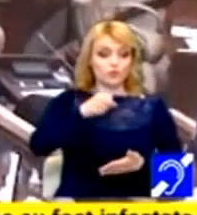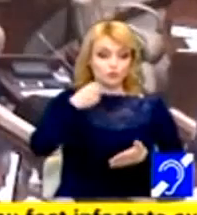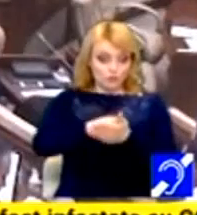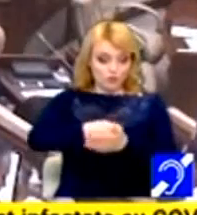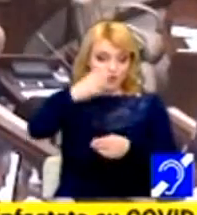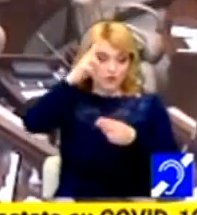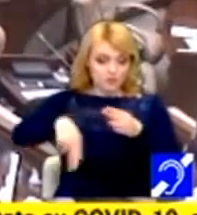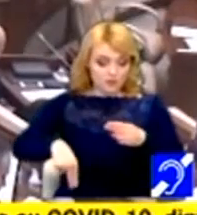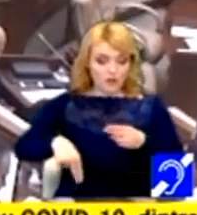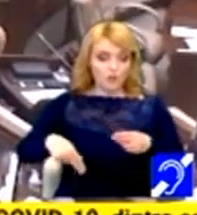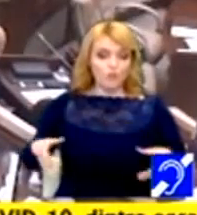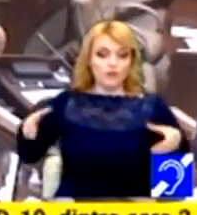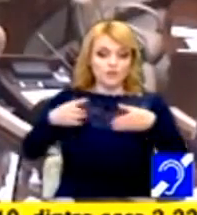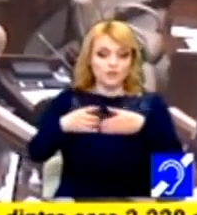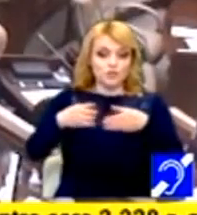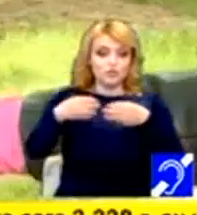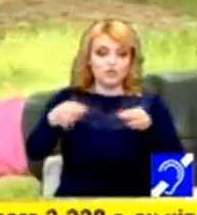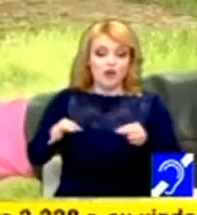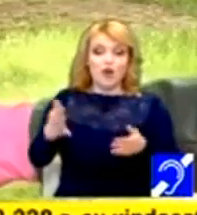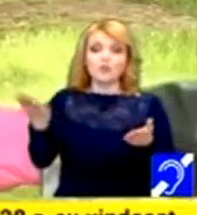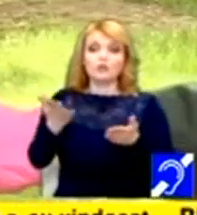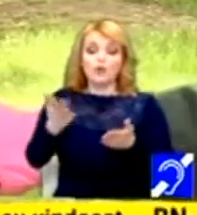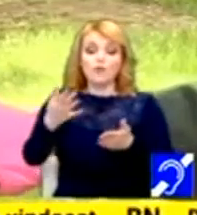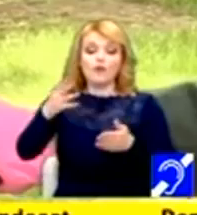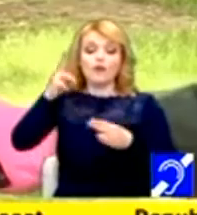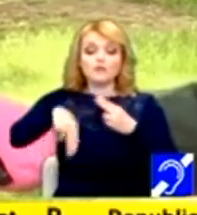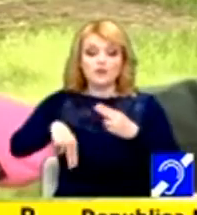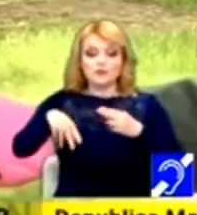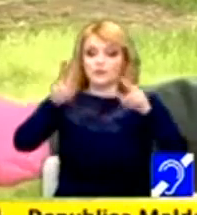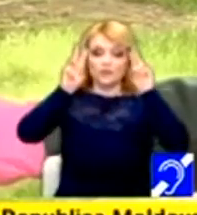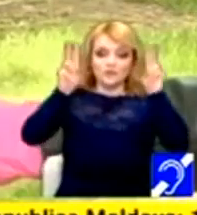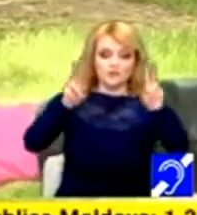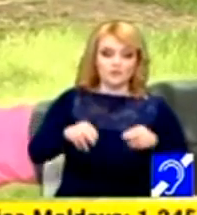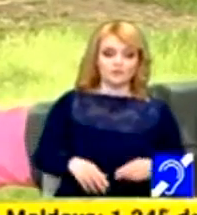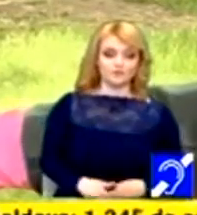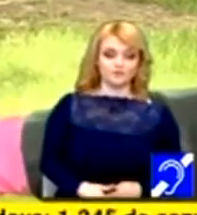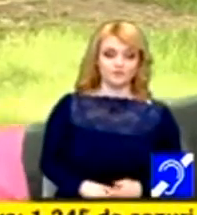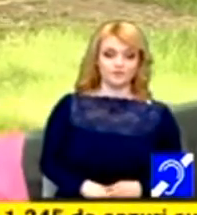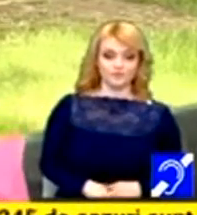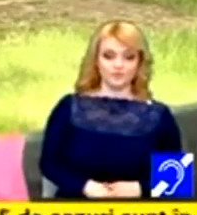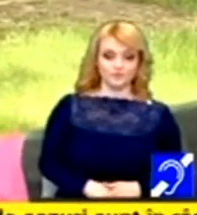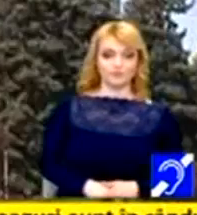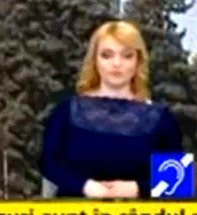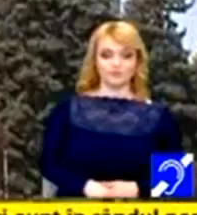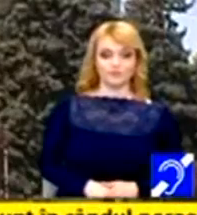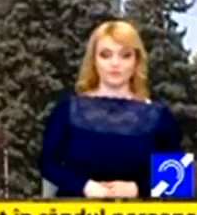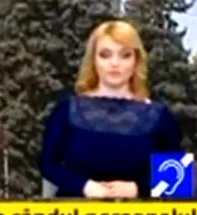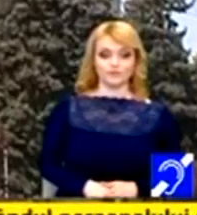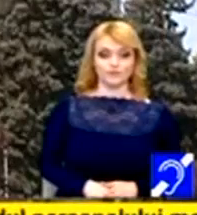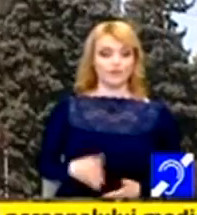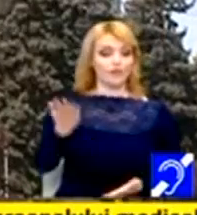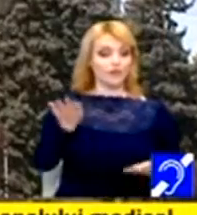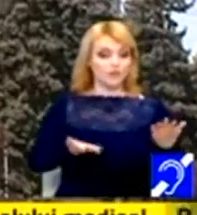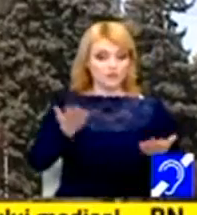cu socialiștii. Nu știi până la care capăt, dar asta a declarat domnul Pavel Filip.